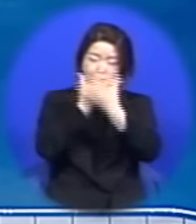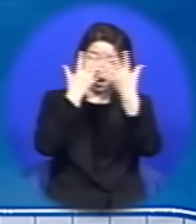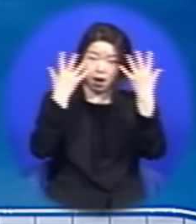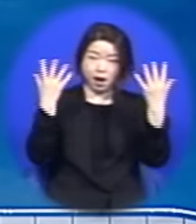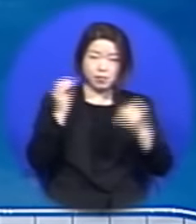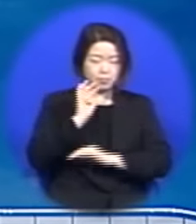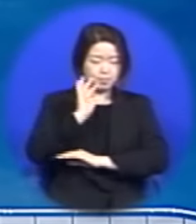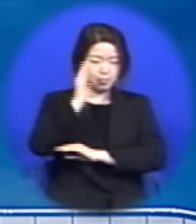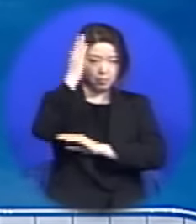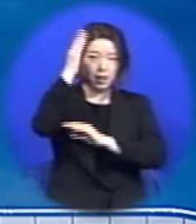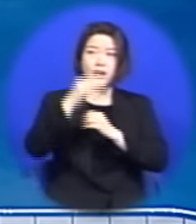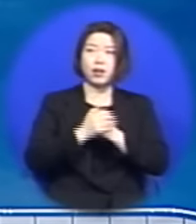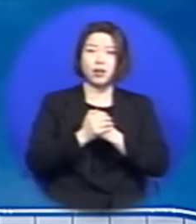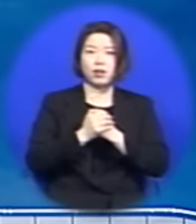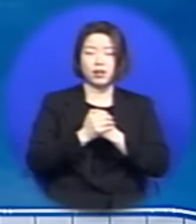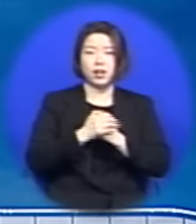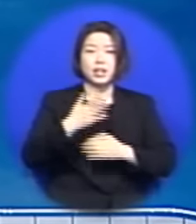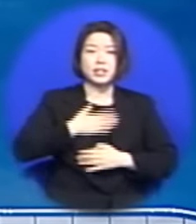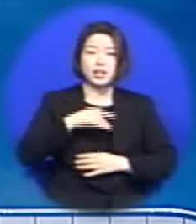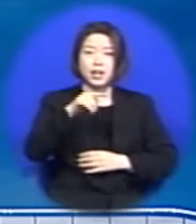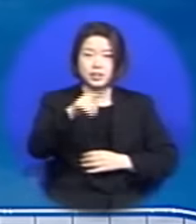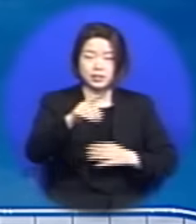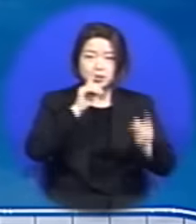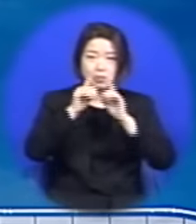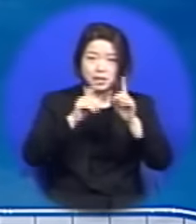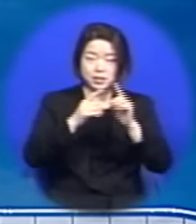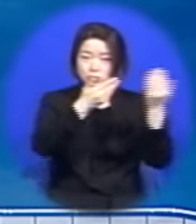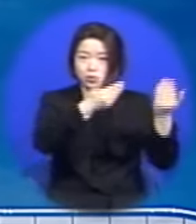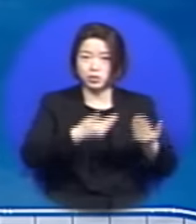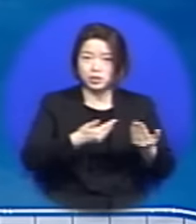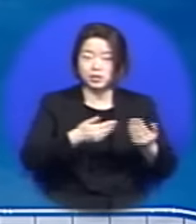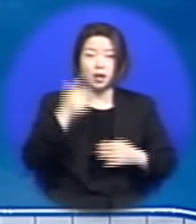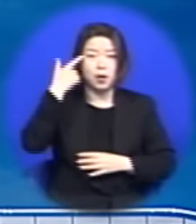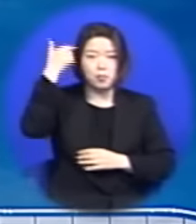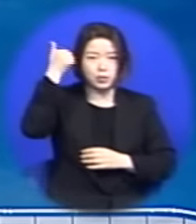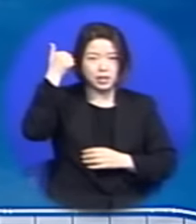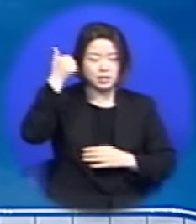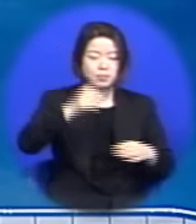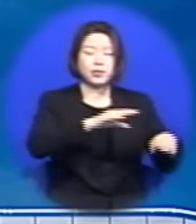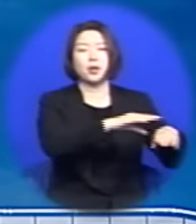제가 그래서 그 말씀하시는 목사님 손을